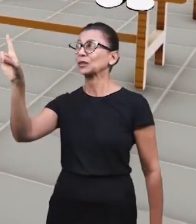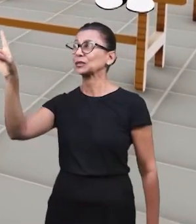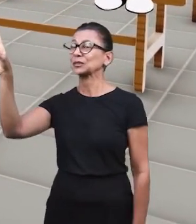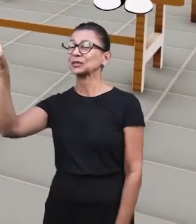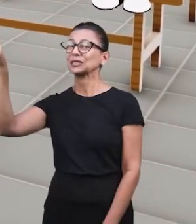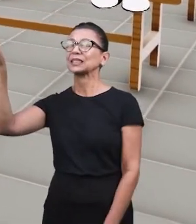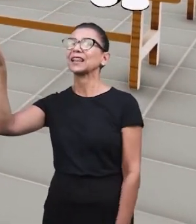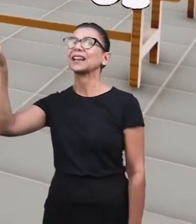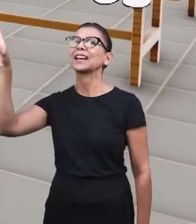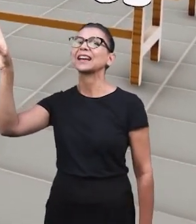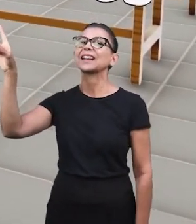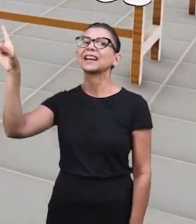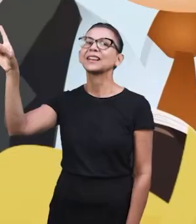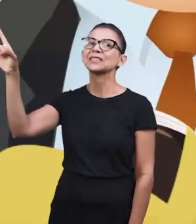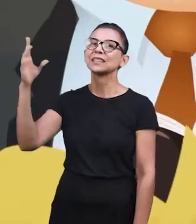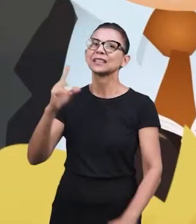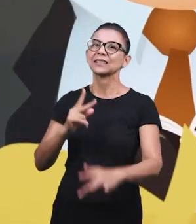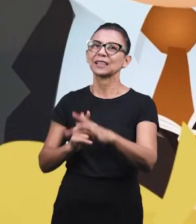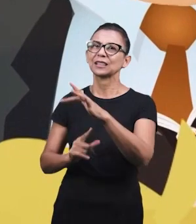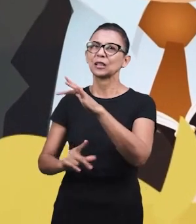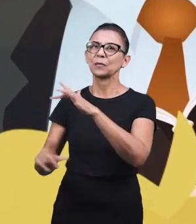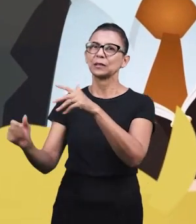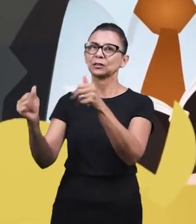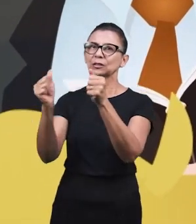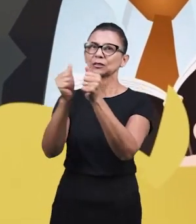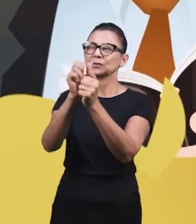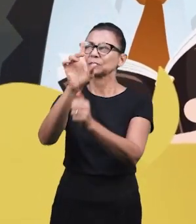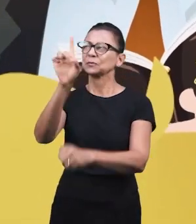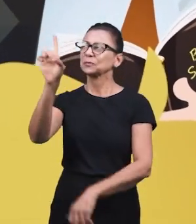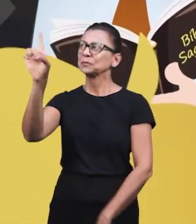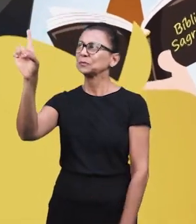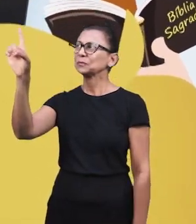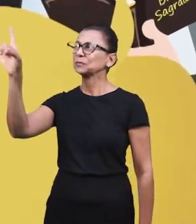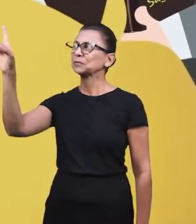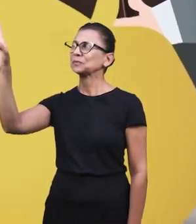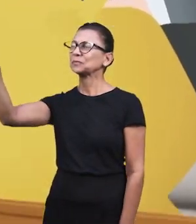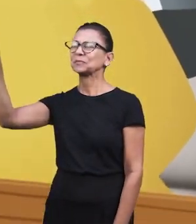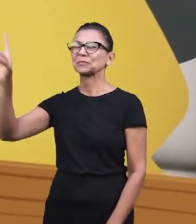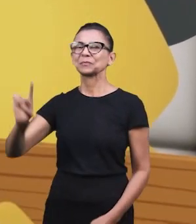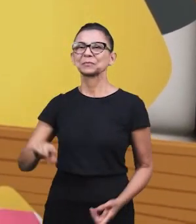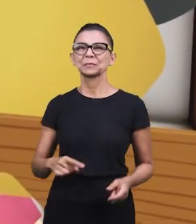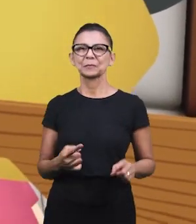веки веки с нашим Богом.